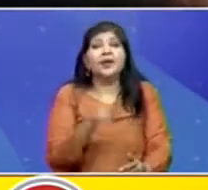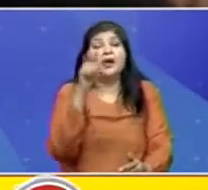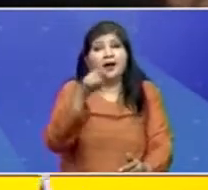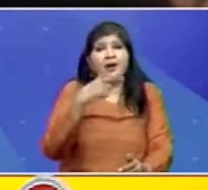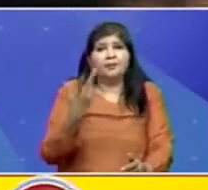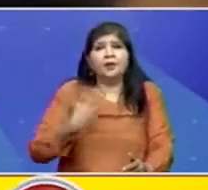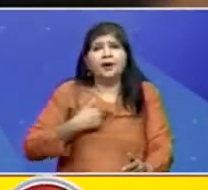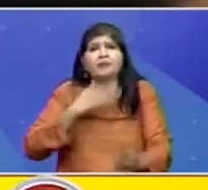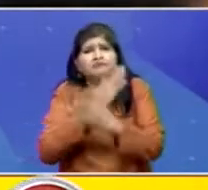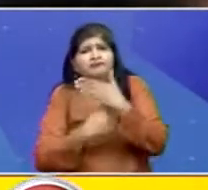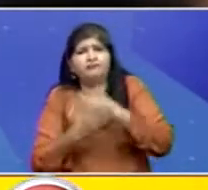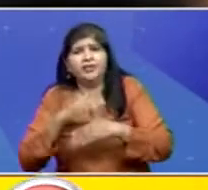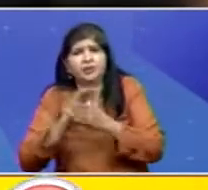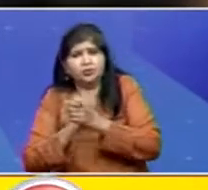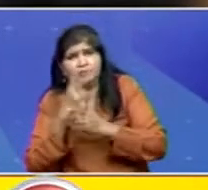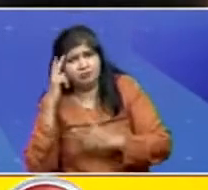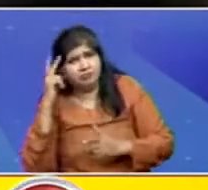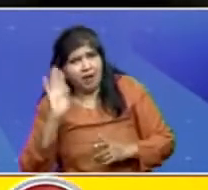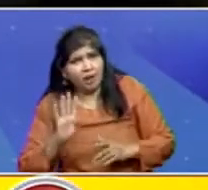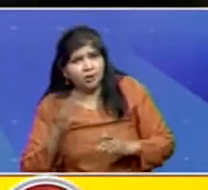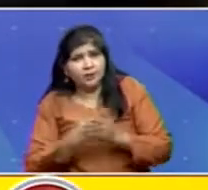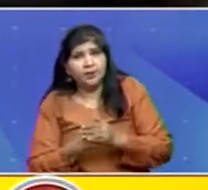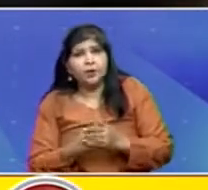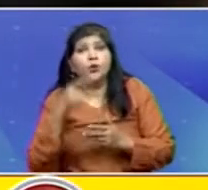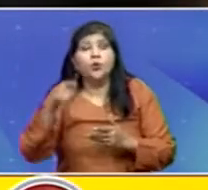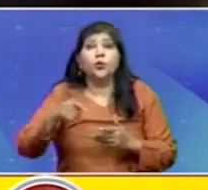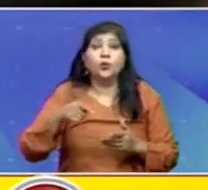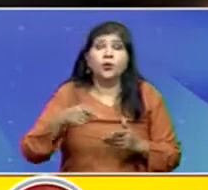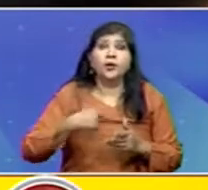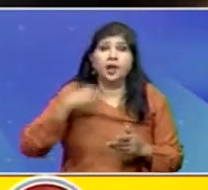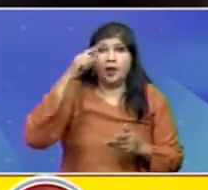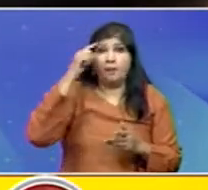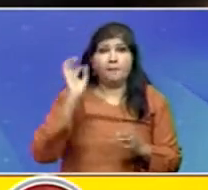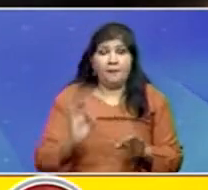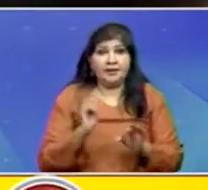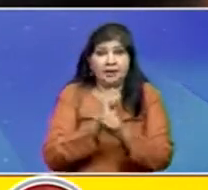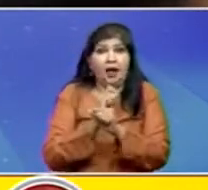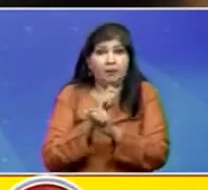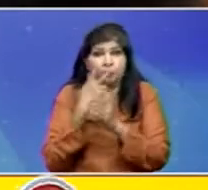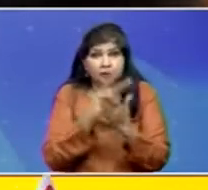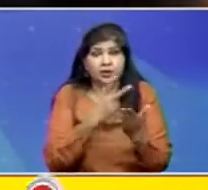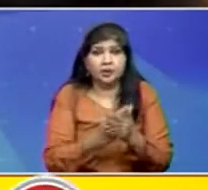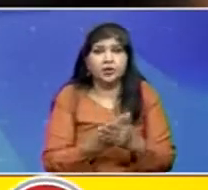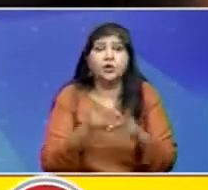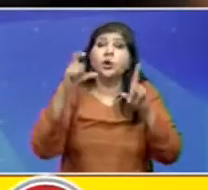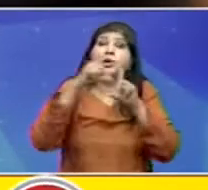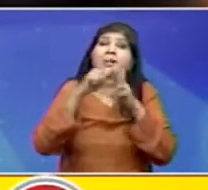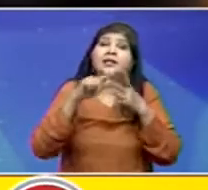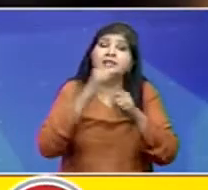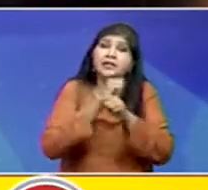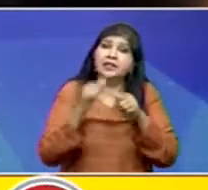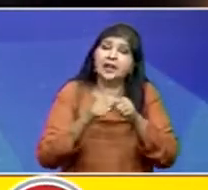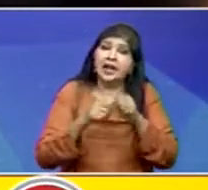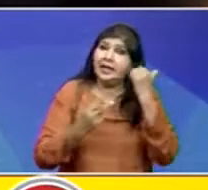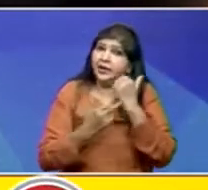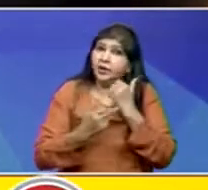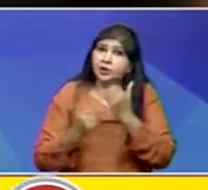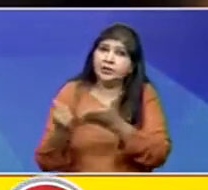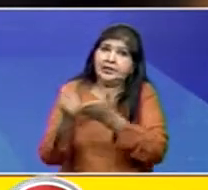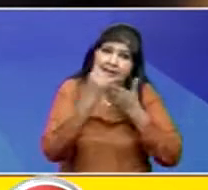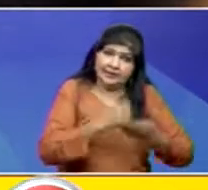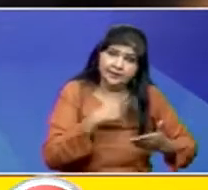किसी दिव्यान साथी को जानते हैं उनकी टैलेंट को जानते हैं तो डिजिटल टेकनोलोजी की मदद से